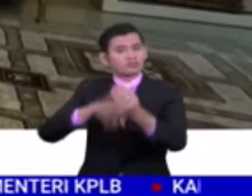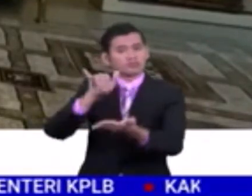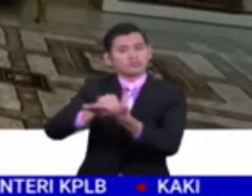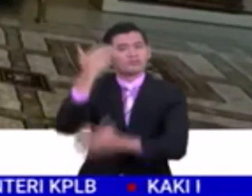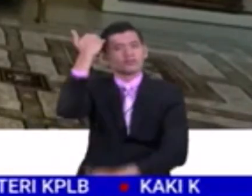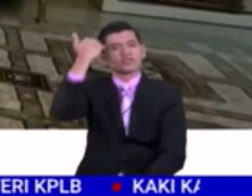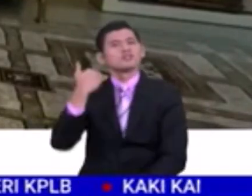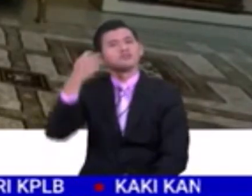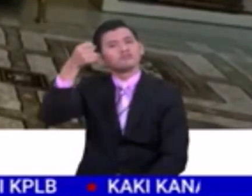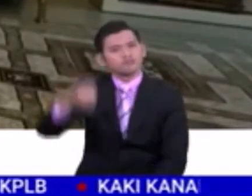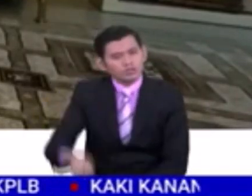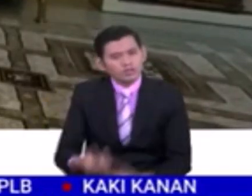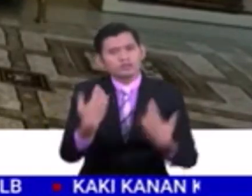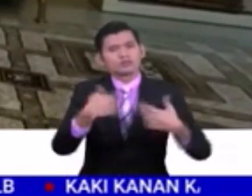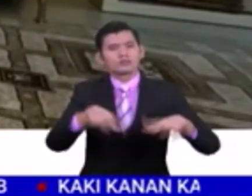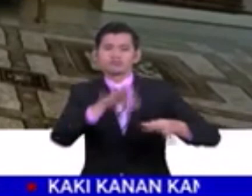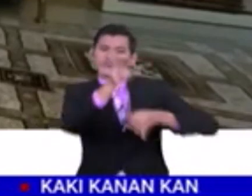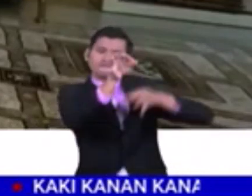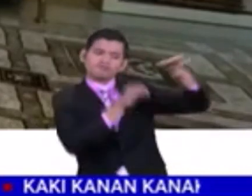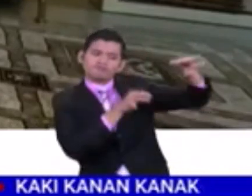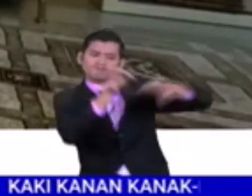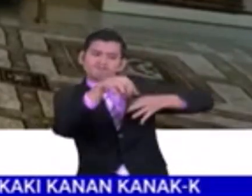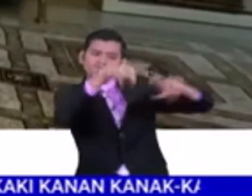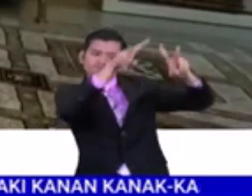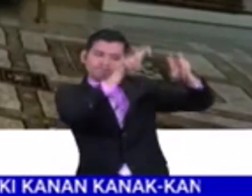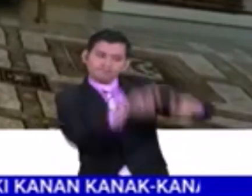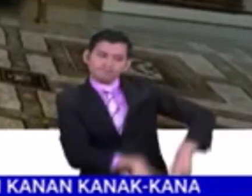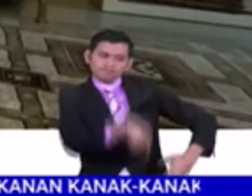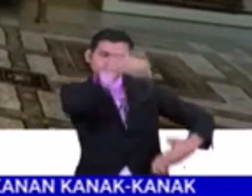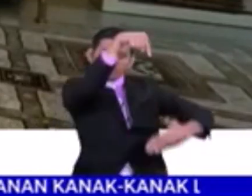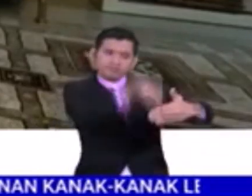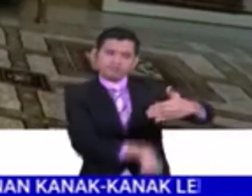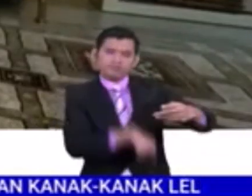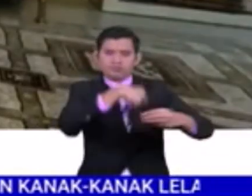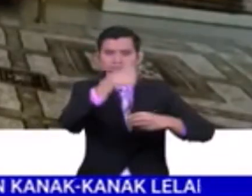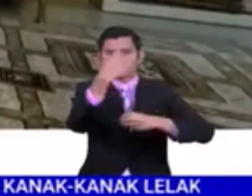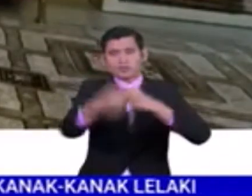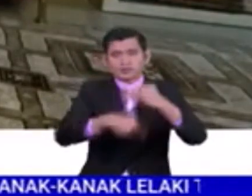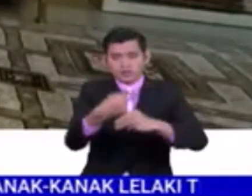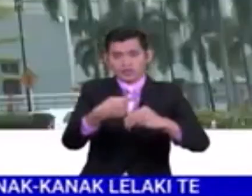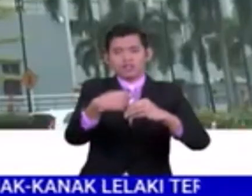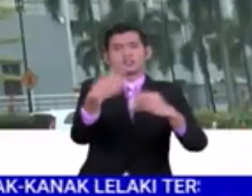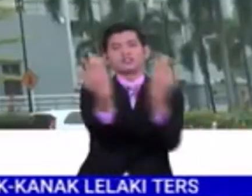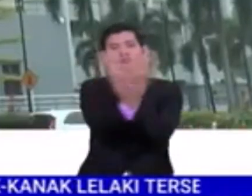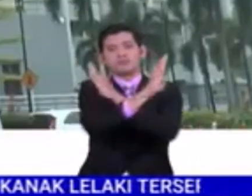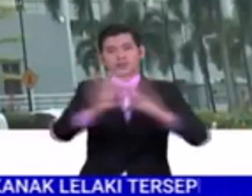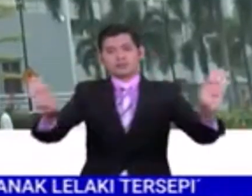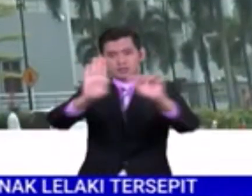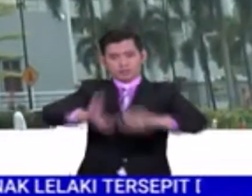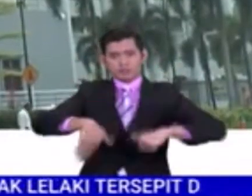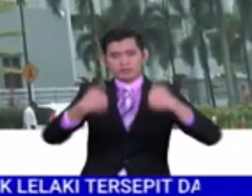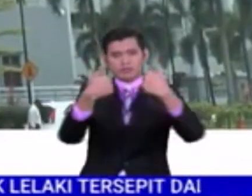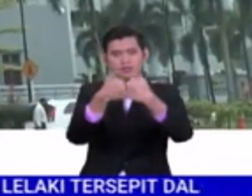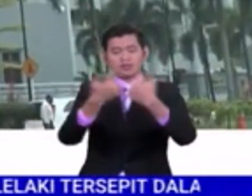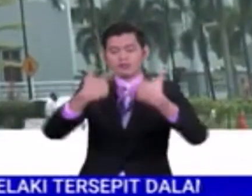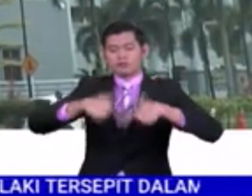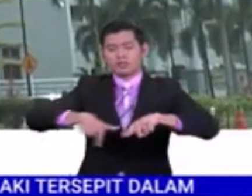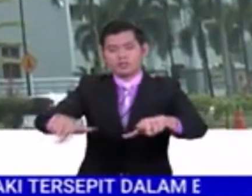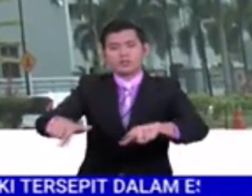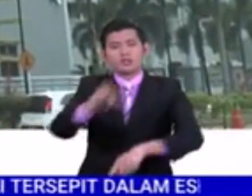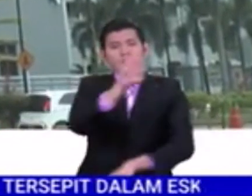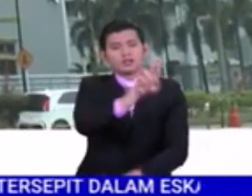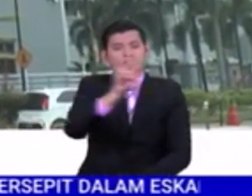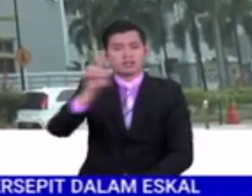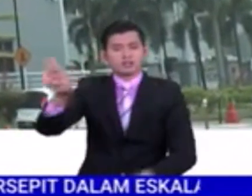telah membuat satu tafsiran yang agak luas berkaitan dengan prinsip kebebasan berpersatuan. Sementara itu, pelaksanaan